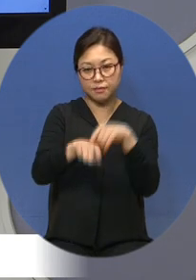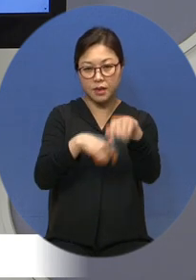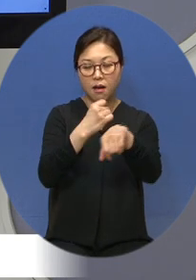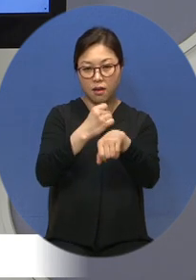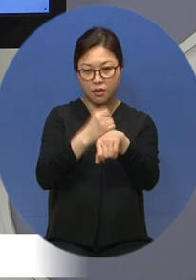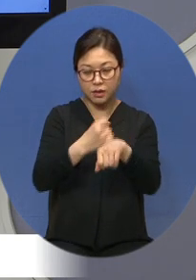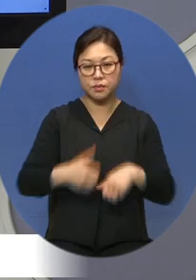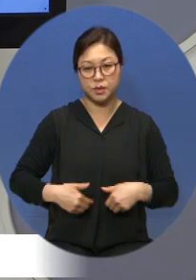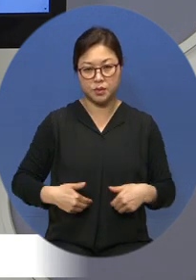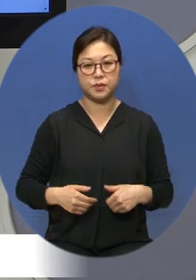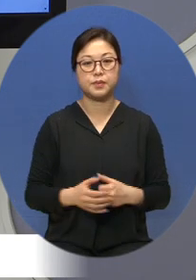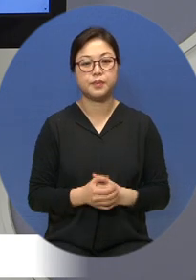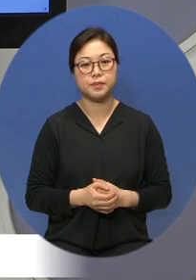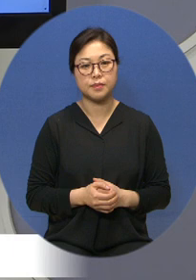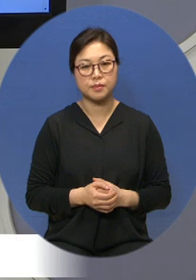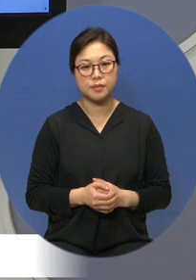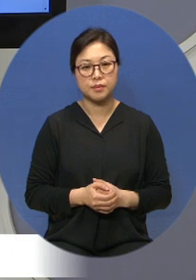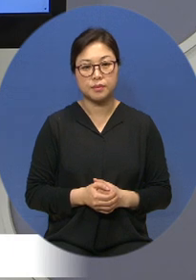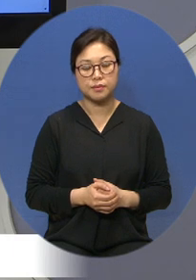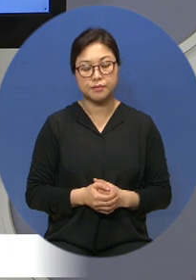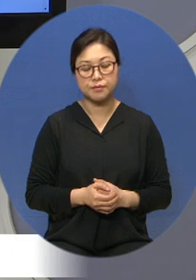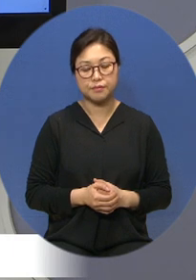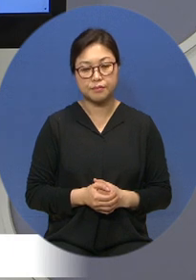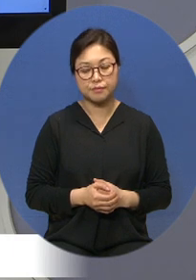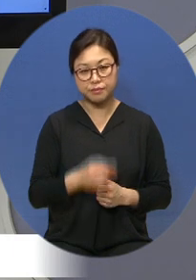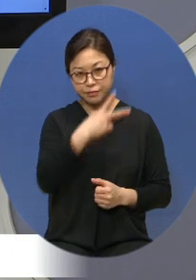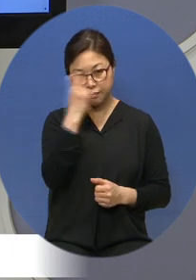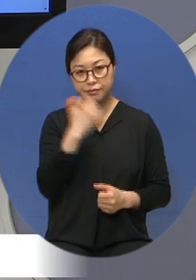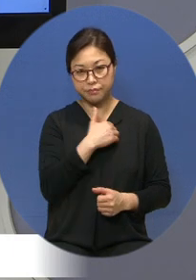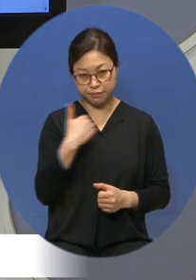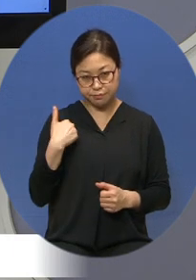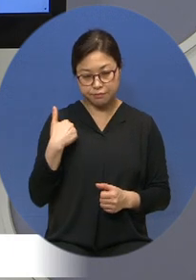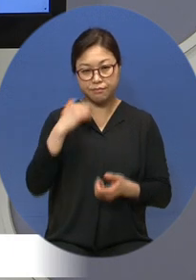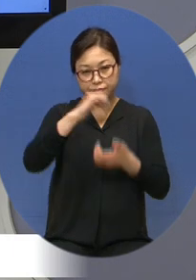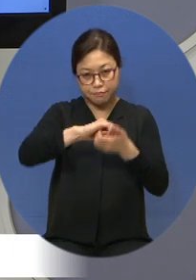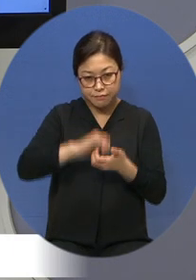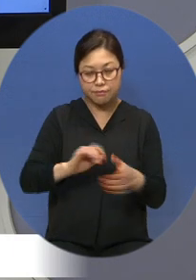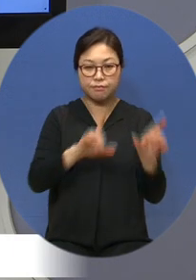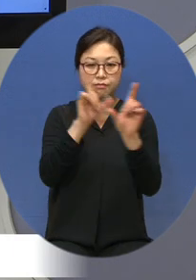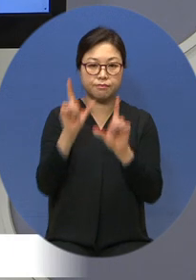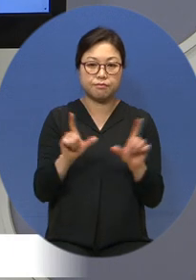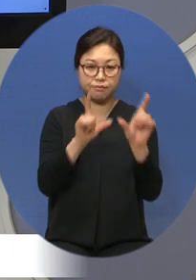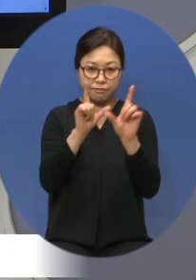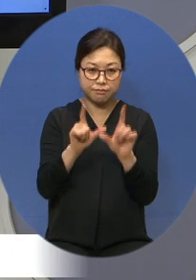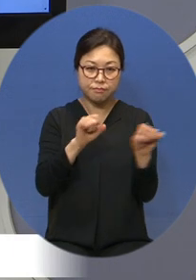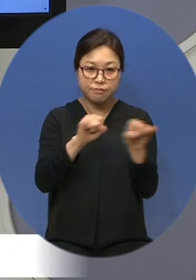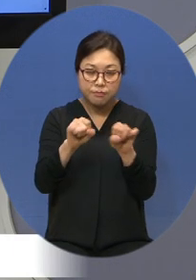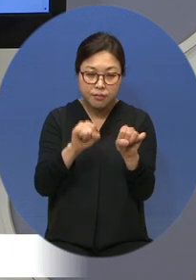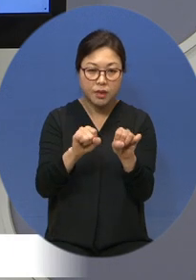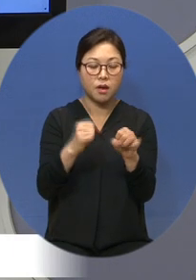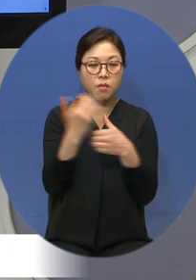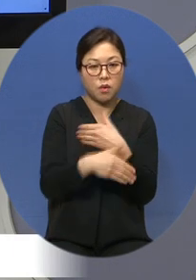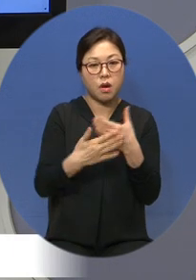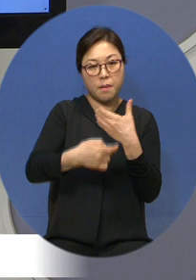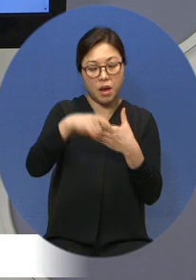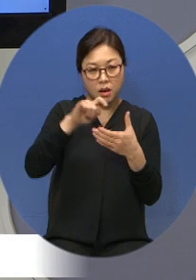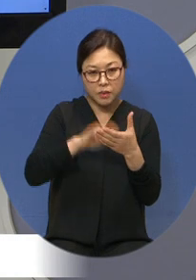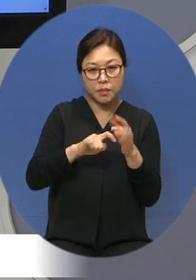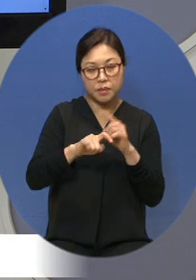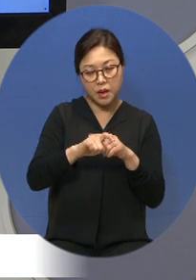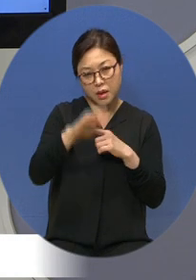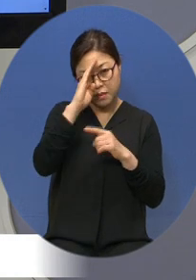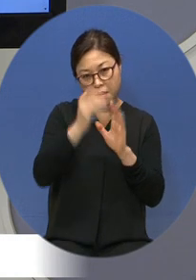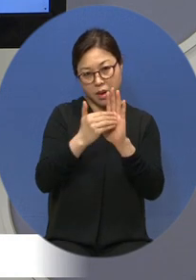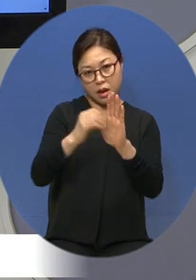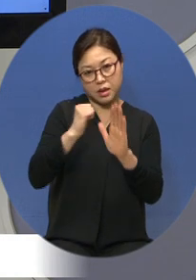필요합니다 또한 충분한 수면과 규칙적인 생활을 유지 해 몸과 맘의 면역력을 높일 것을